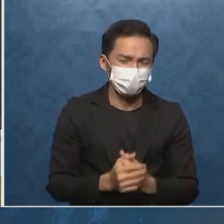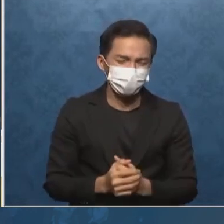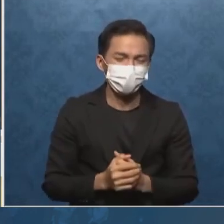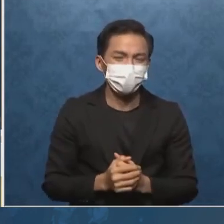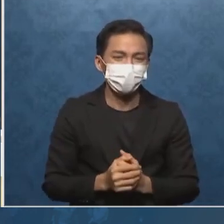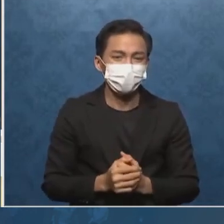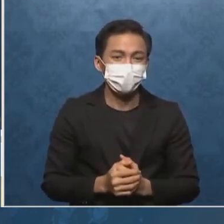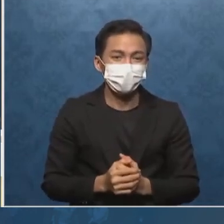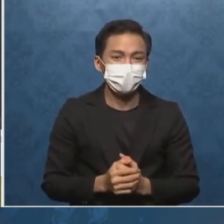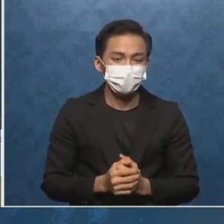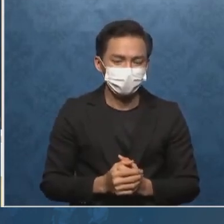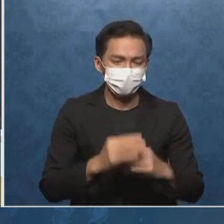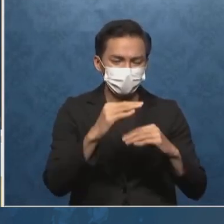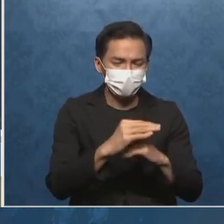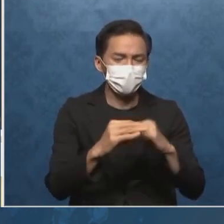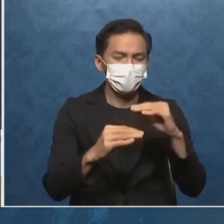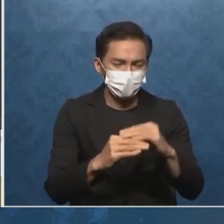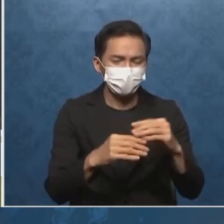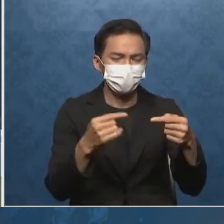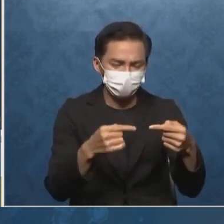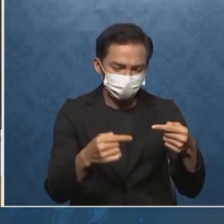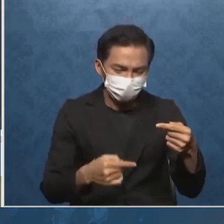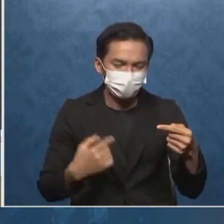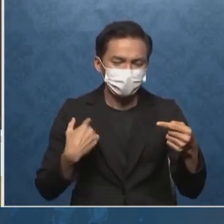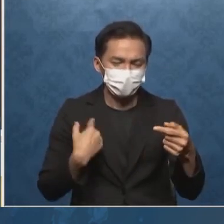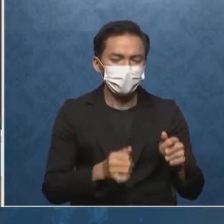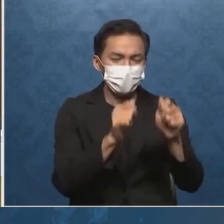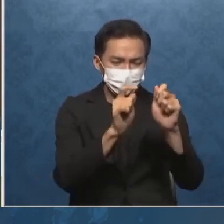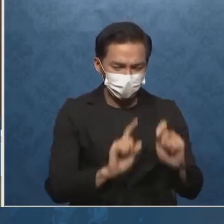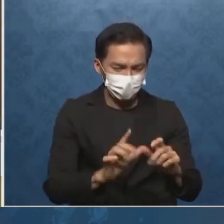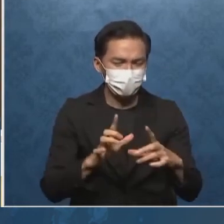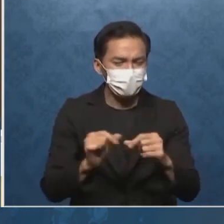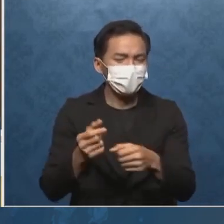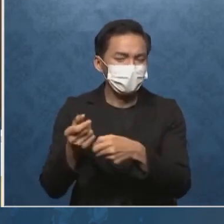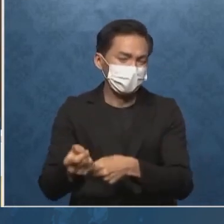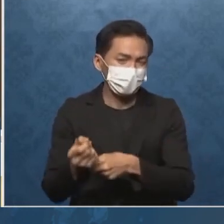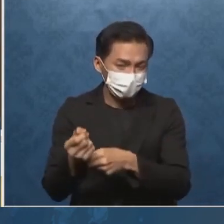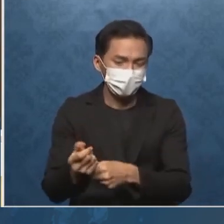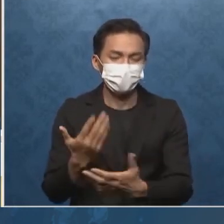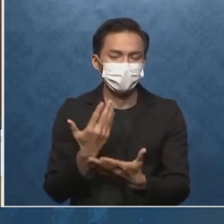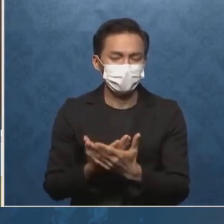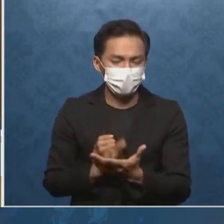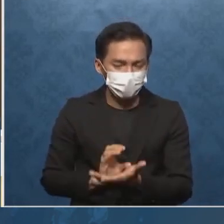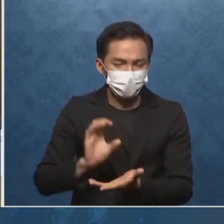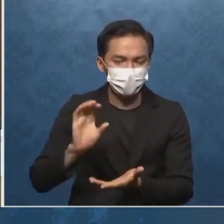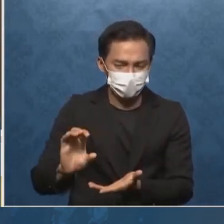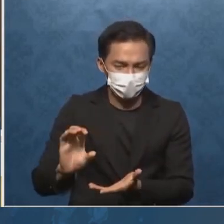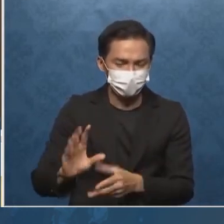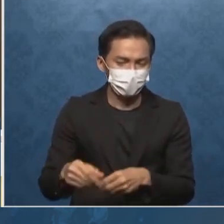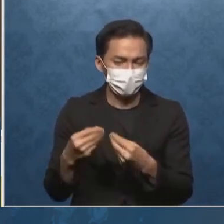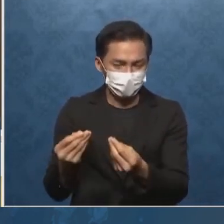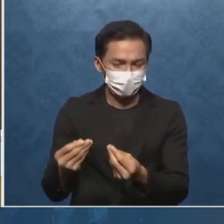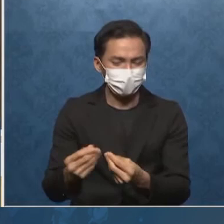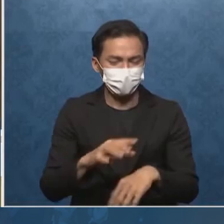นั้นในจำนวนมาให้โครงการนั้นนะครับก็มีการออกแบบโครงการด้านการเกษตรและการอนุมัติงบประมาณผ่าน 2หน่วย